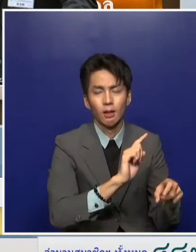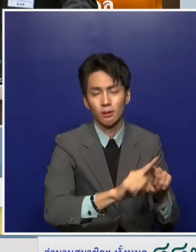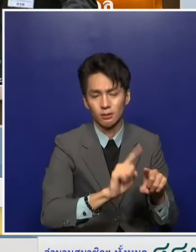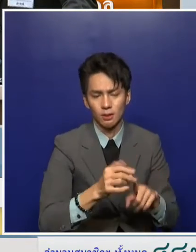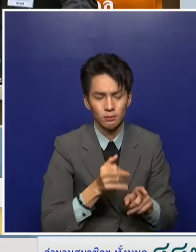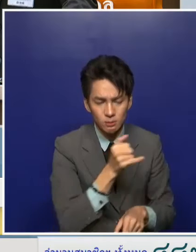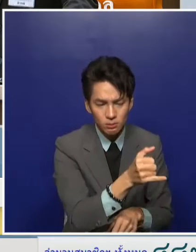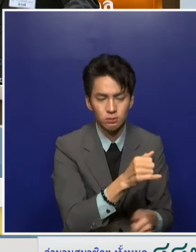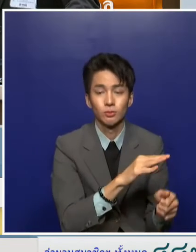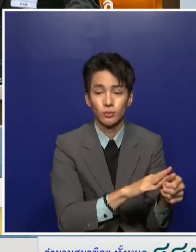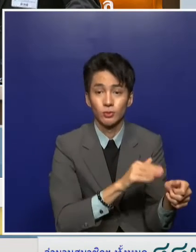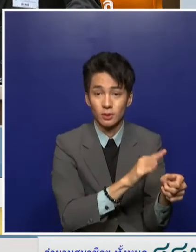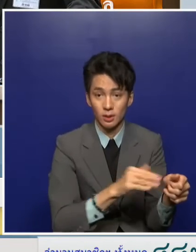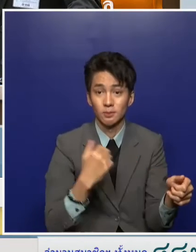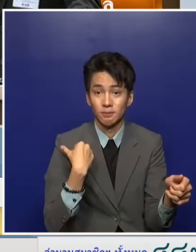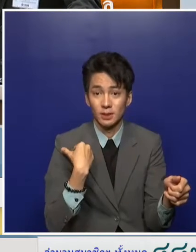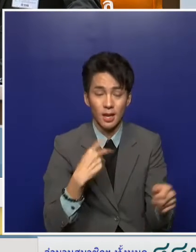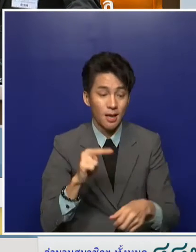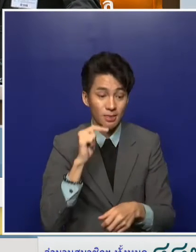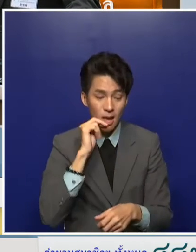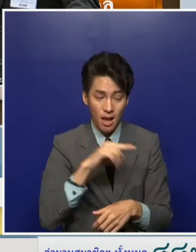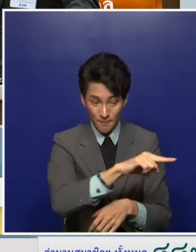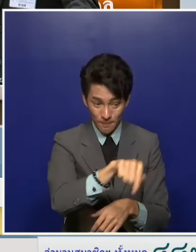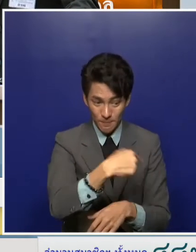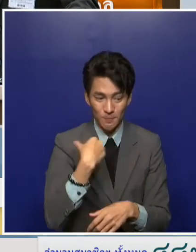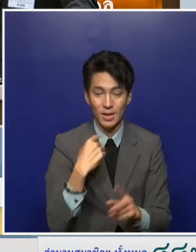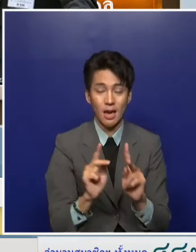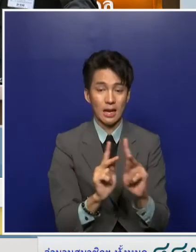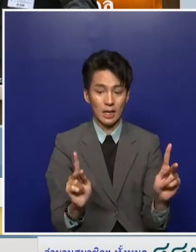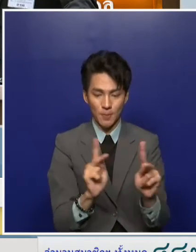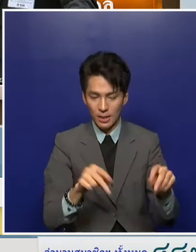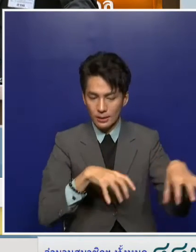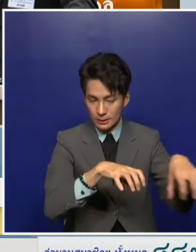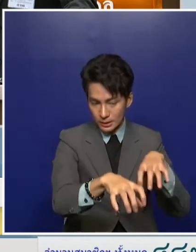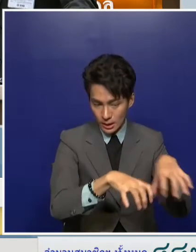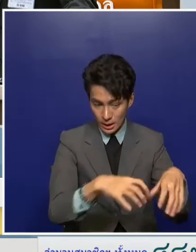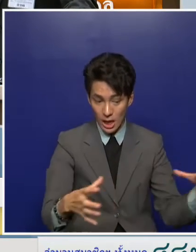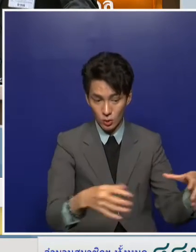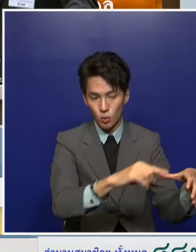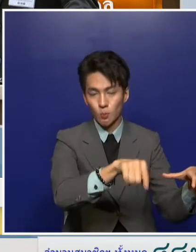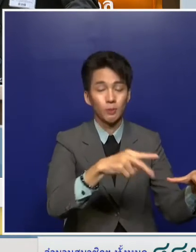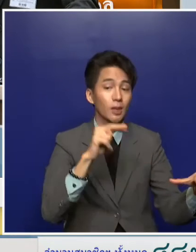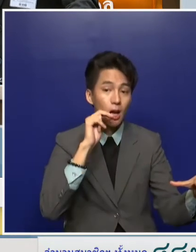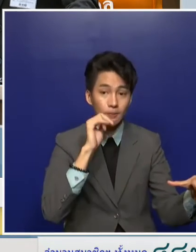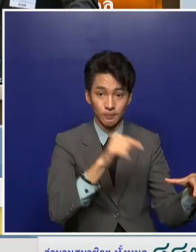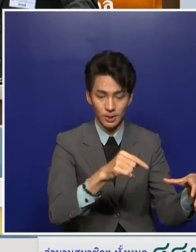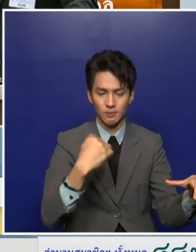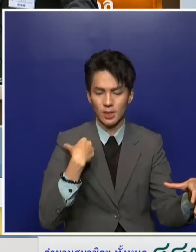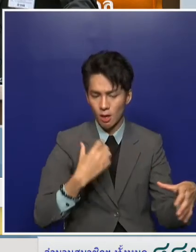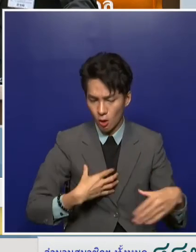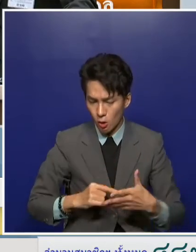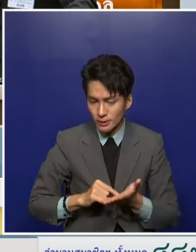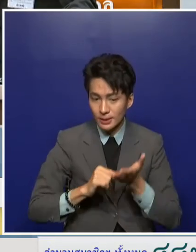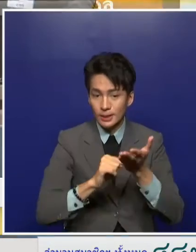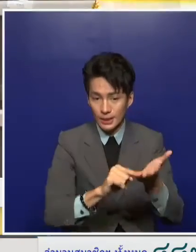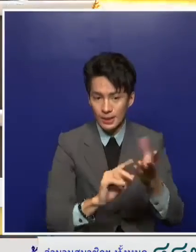อย่างจับใจทุกรุ่งน้ำจะมีคณะกรรมการลุ่มน้ำไปคอยบริหารจัดการน้ำในลุ่มน้ำนั้นครับผมขอเสนอเพิ่ม